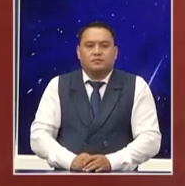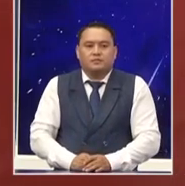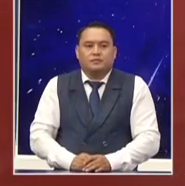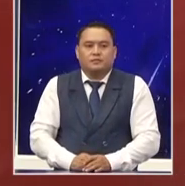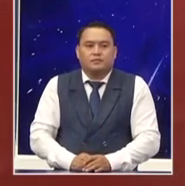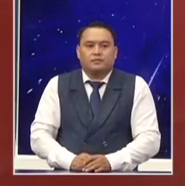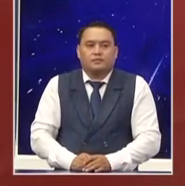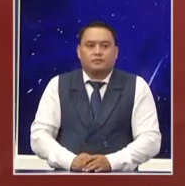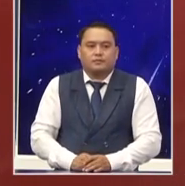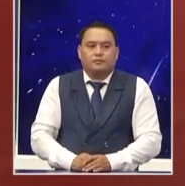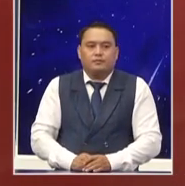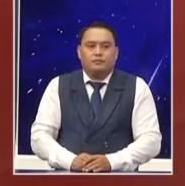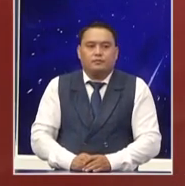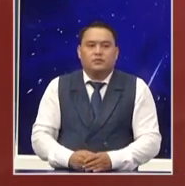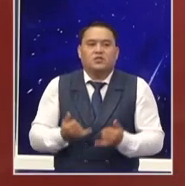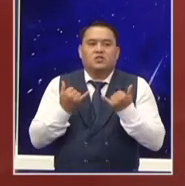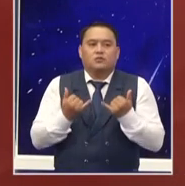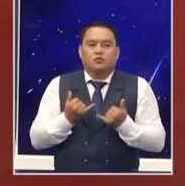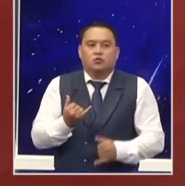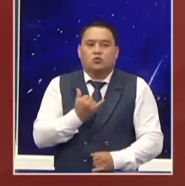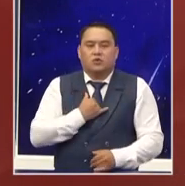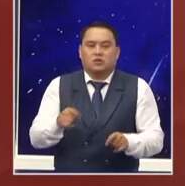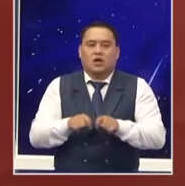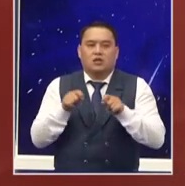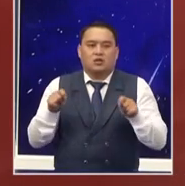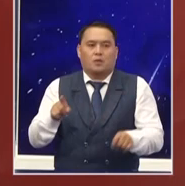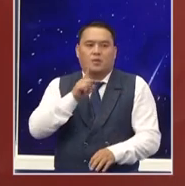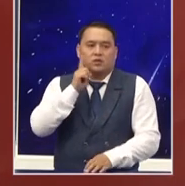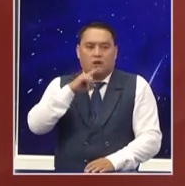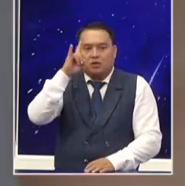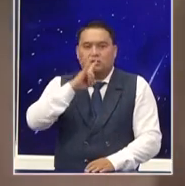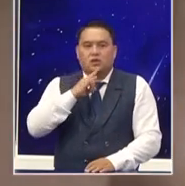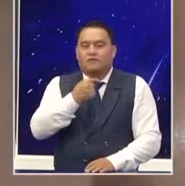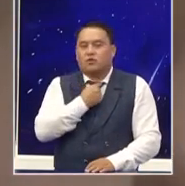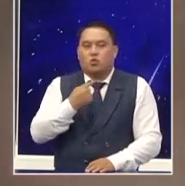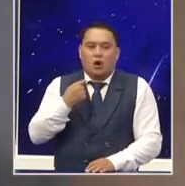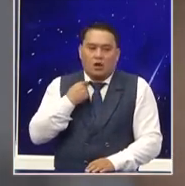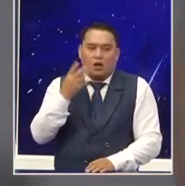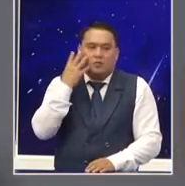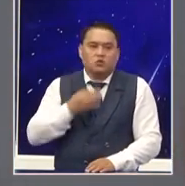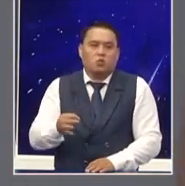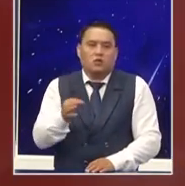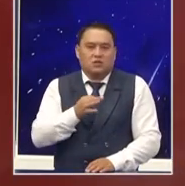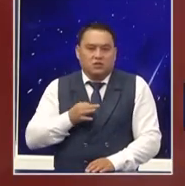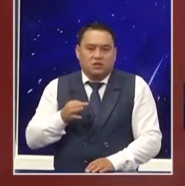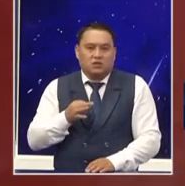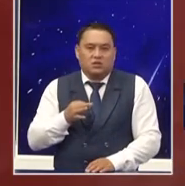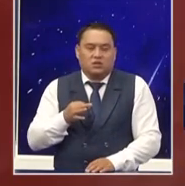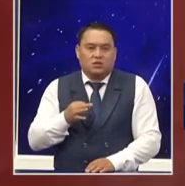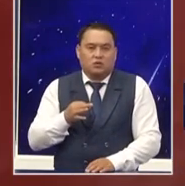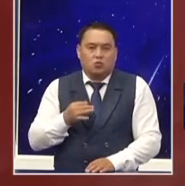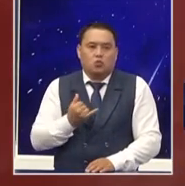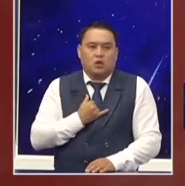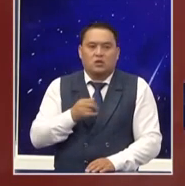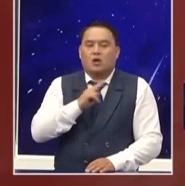Сегодня открылась наш долгожданный офис Лиги волонтеров Казахстана в Талдыкургане, то есть в Алматинской области. У нас в офисе работает